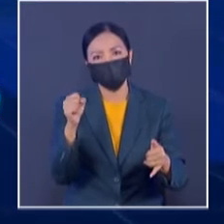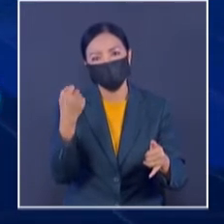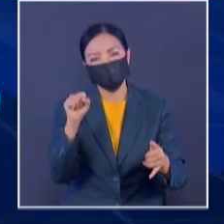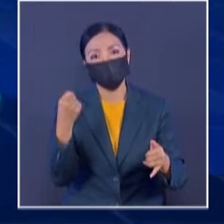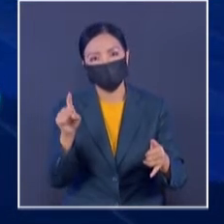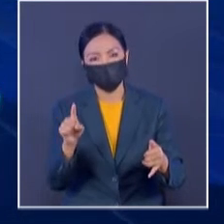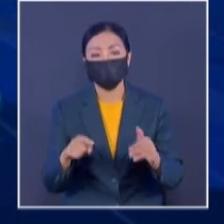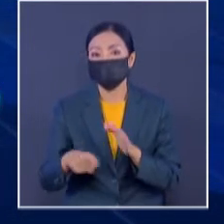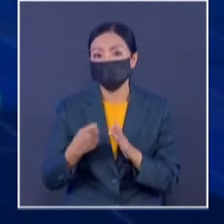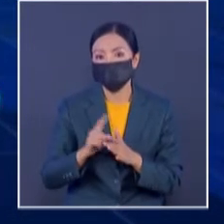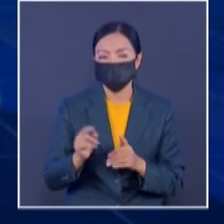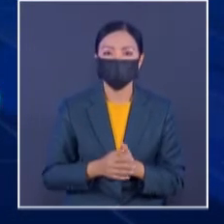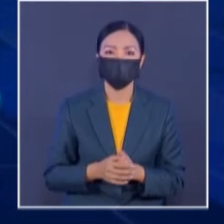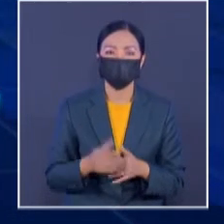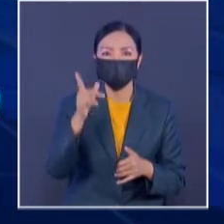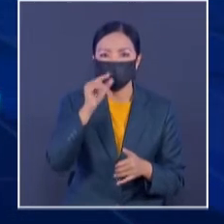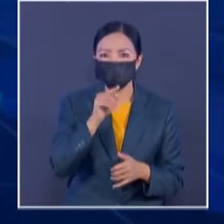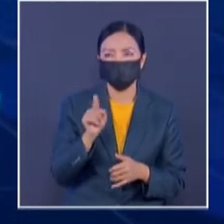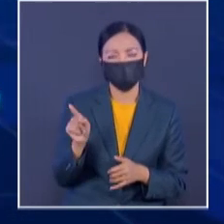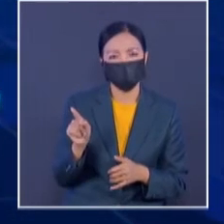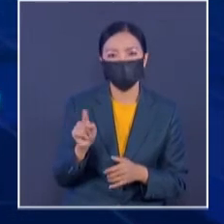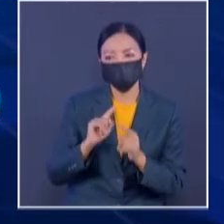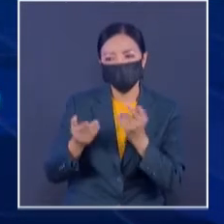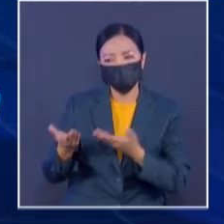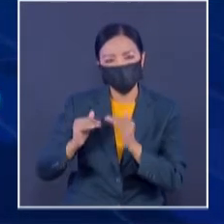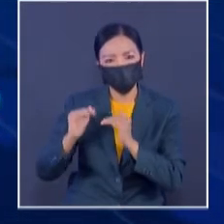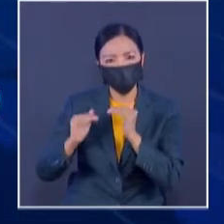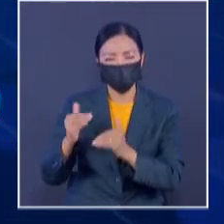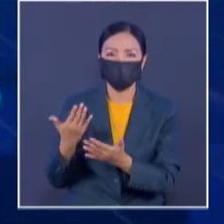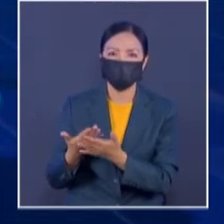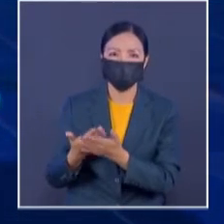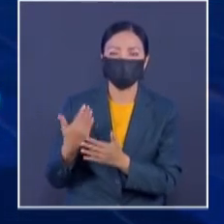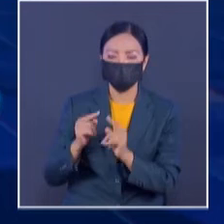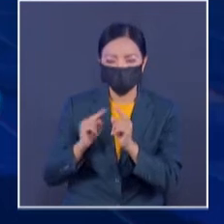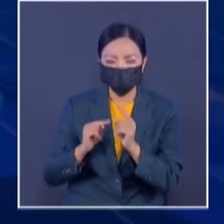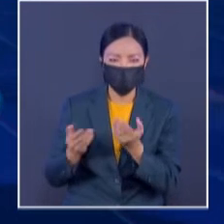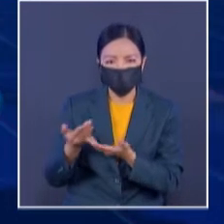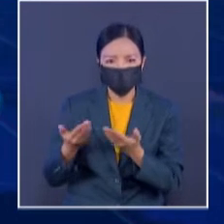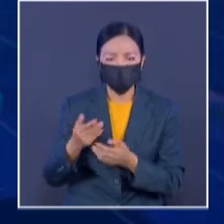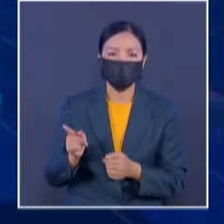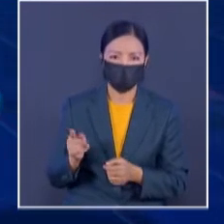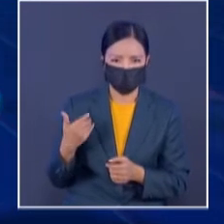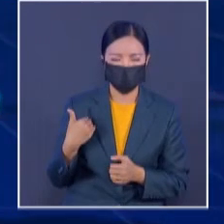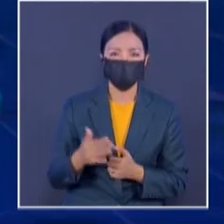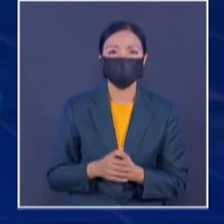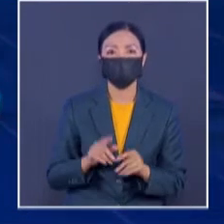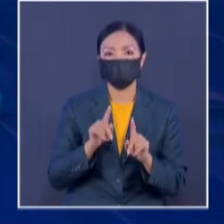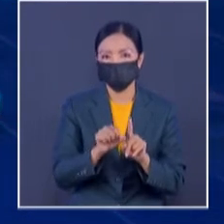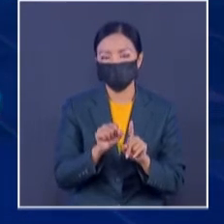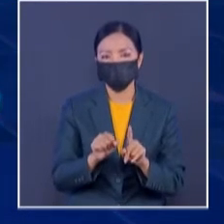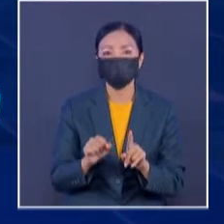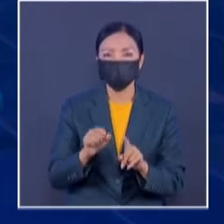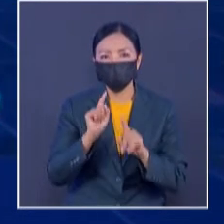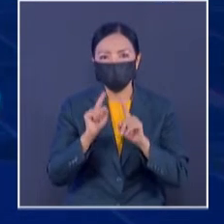อมปล่อยตัวออกมาแม่ในต้อมบอกครับบอกว่ามีการเจรจาต่อรองเรื่องของเงินกันอยู่นานครับจากที่มีการเรียกรับ 100,000 บาท